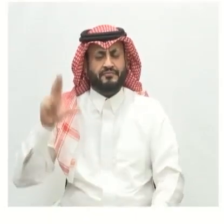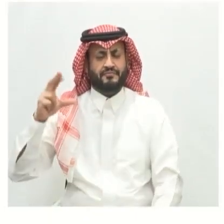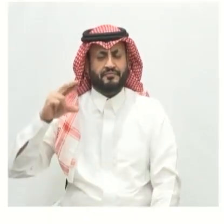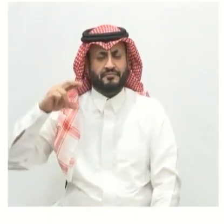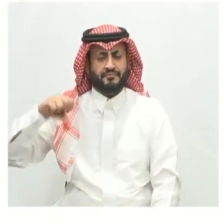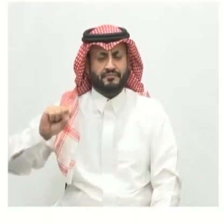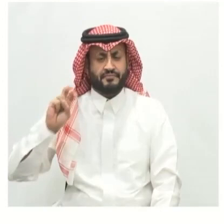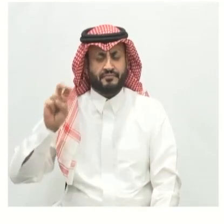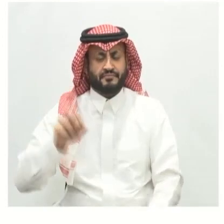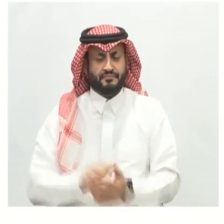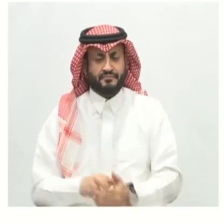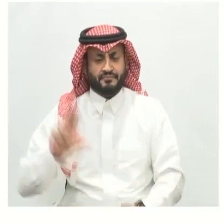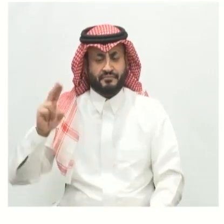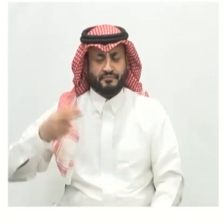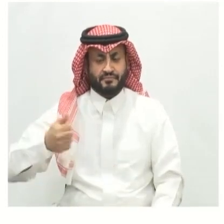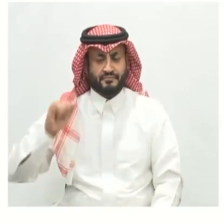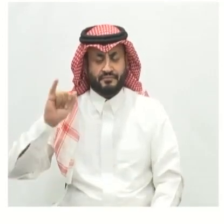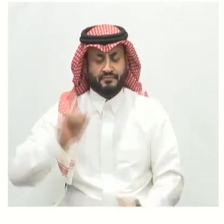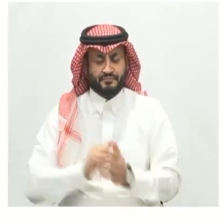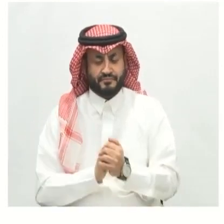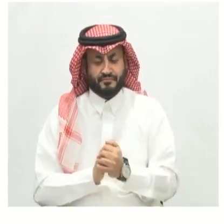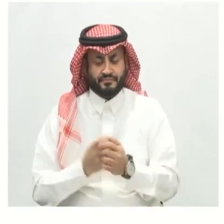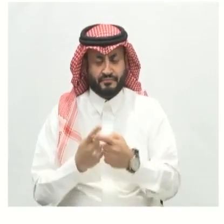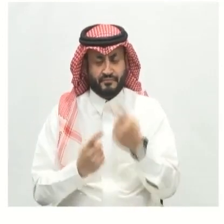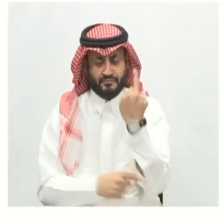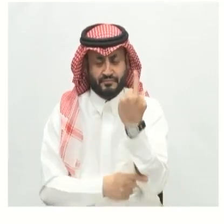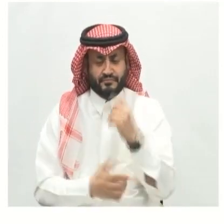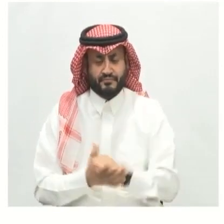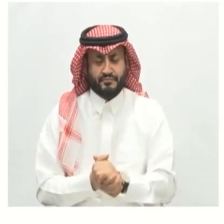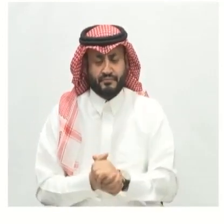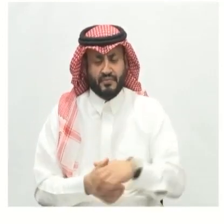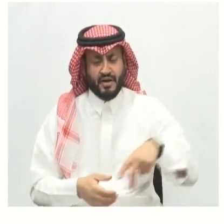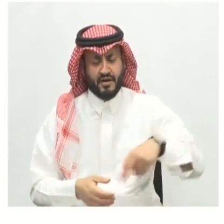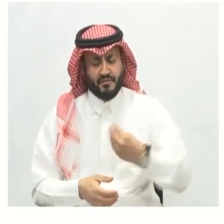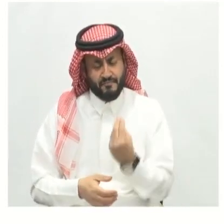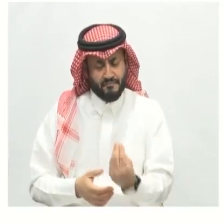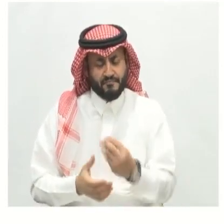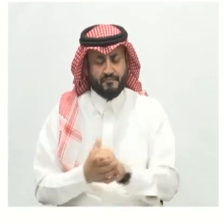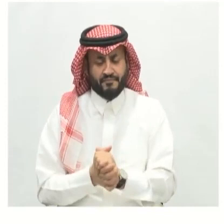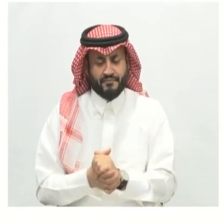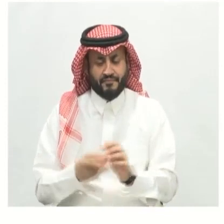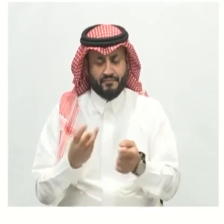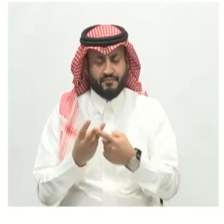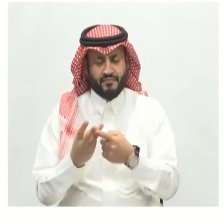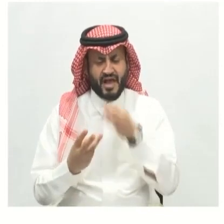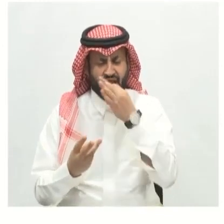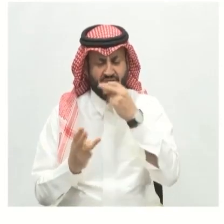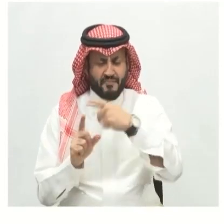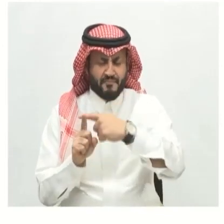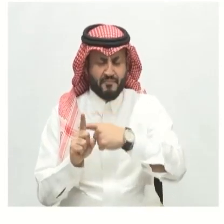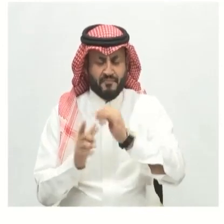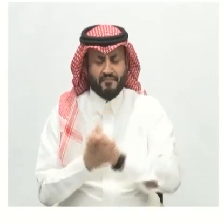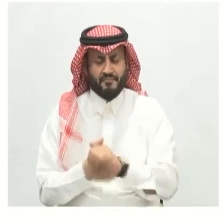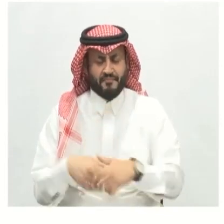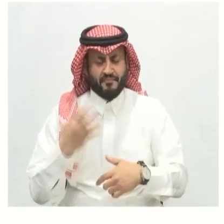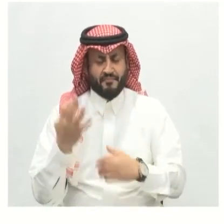الاجتماعيه اولا الاستئذان ثانيا القصد في المشي ثالثا خفض الصوت